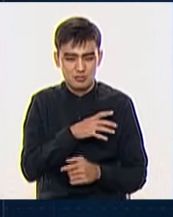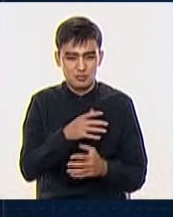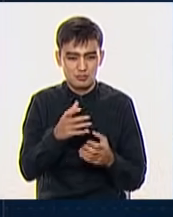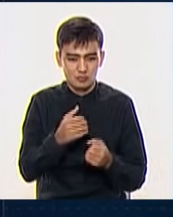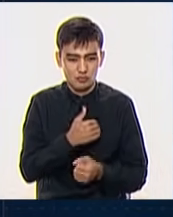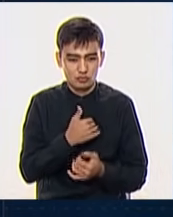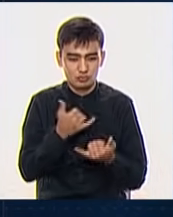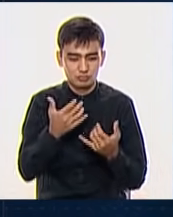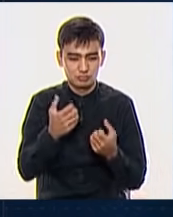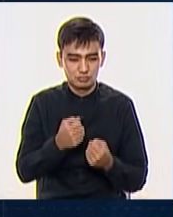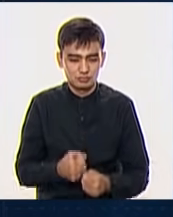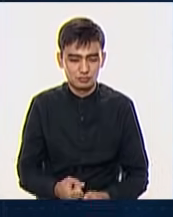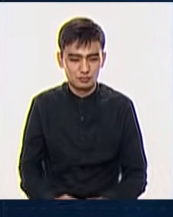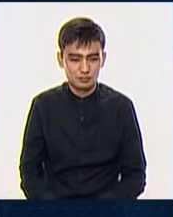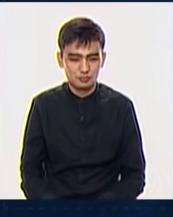Прыгни.